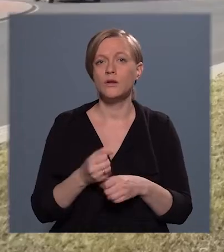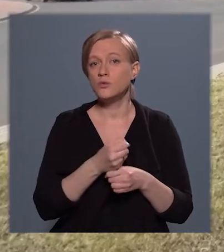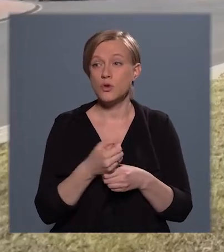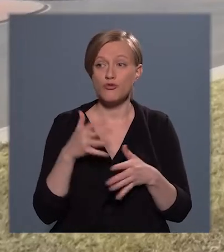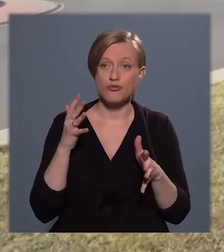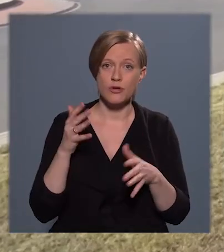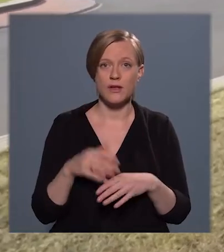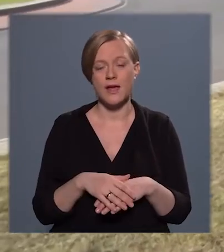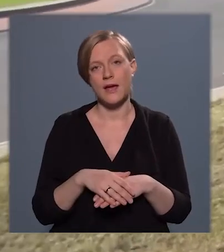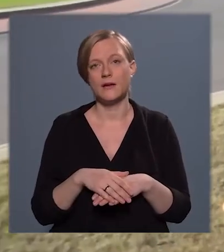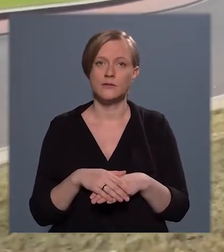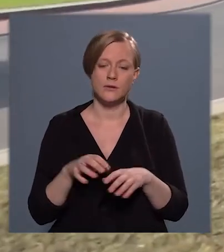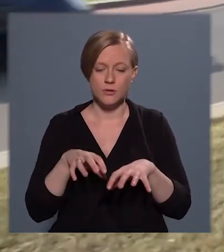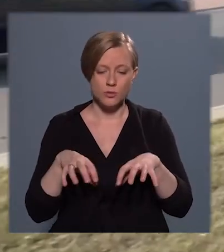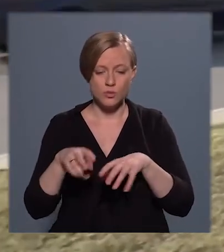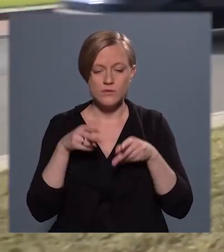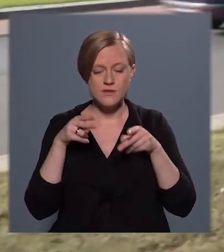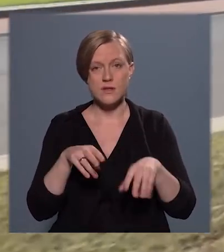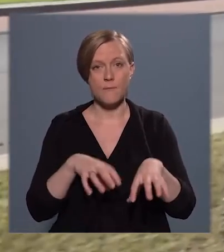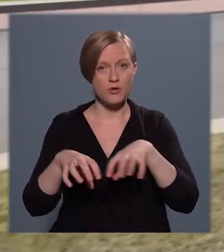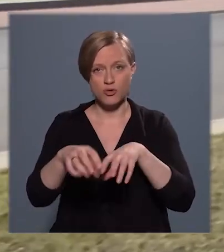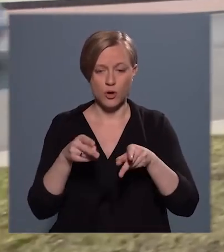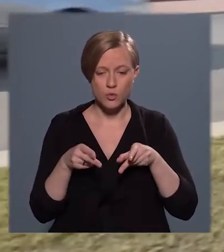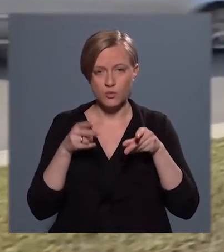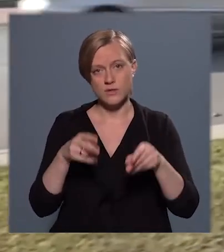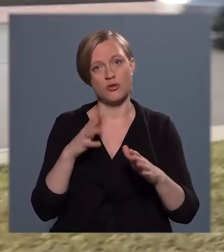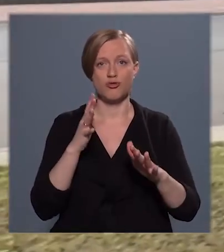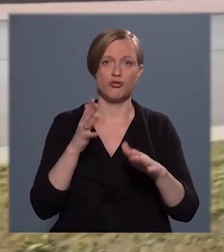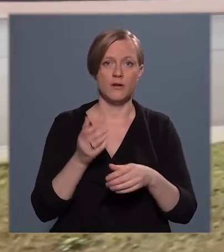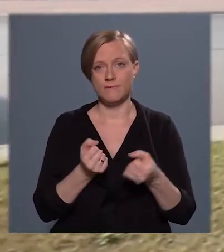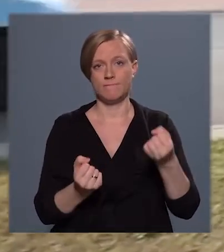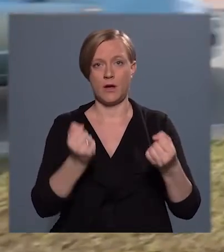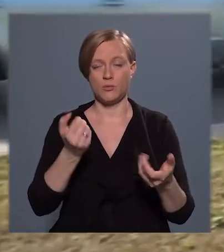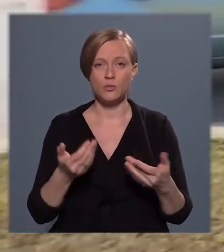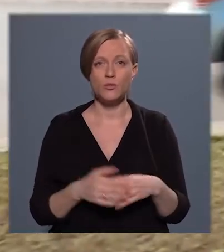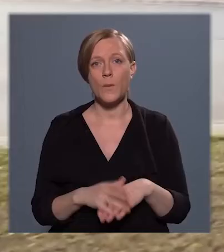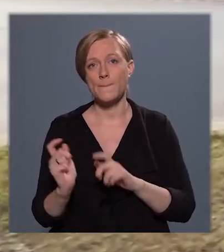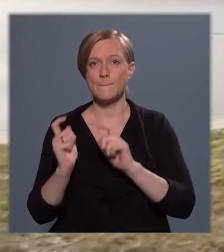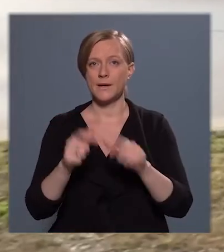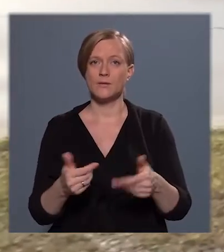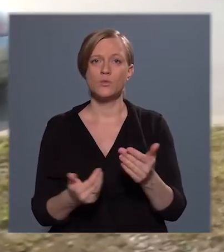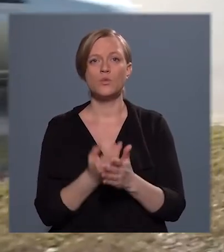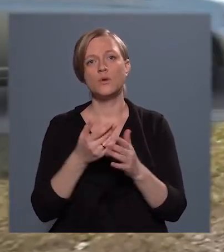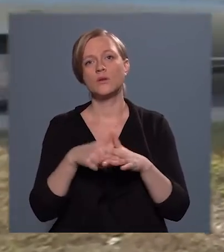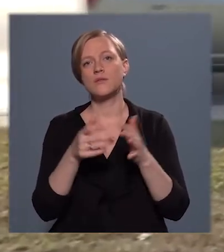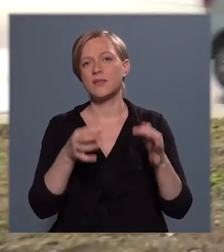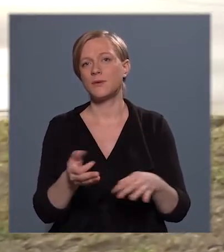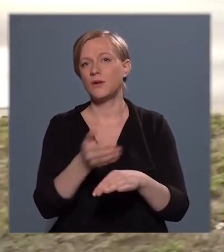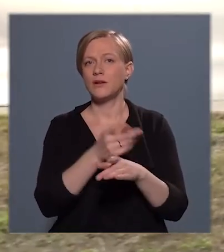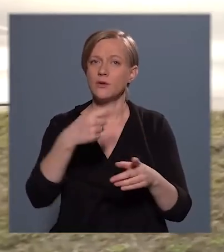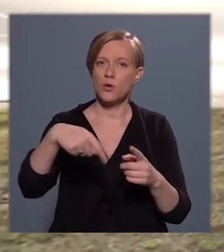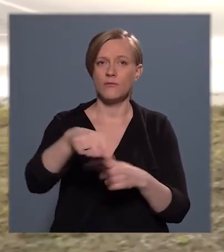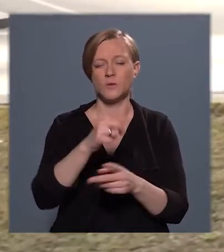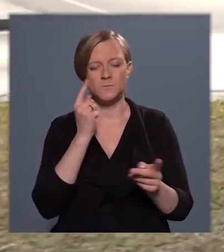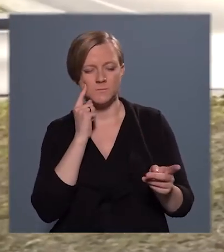siet a Sírkert utcán, akkor a Macskaköves utcán kell az autót vezetni, megérkezni az új köztemet előtti körforgalomhoz, és sakkozni,